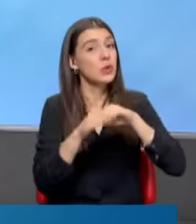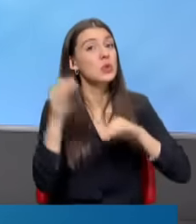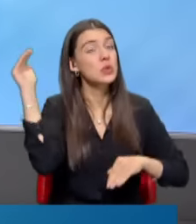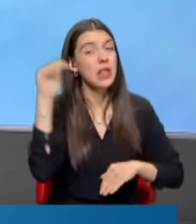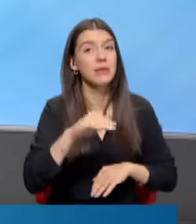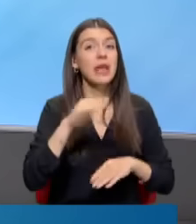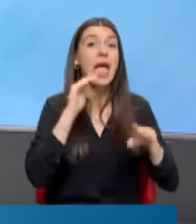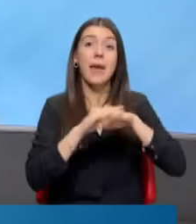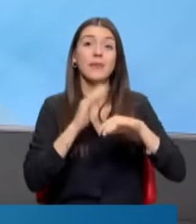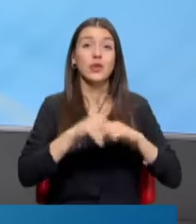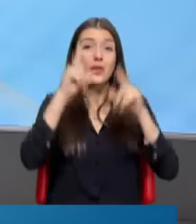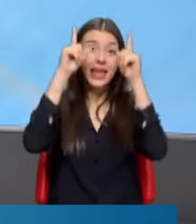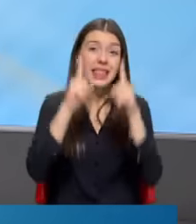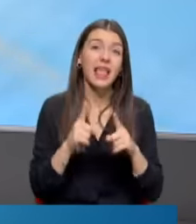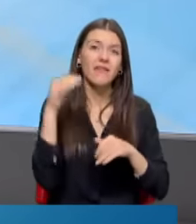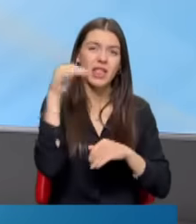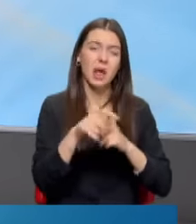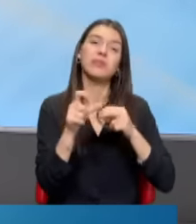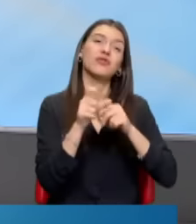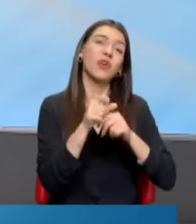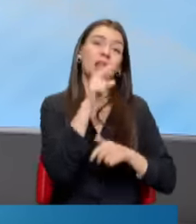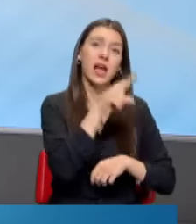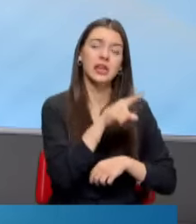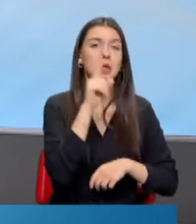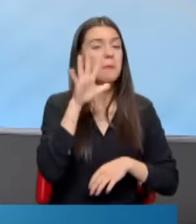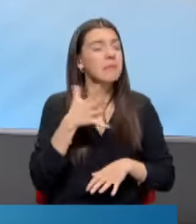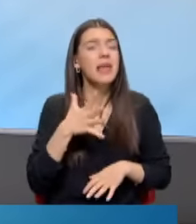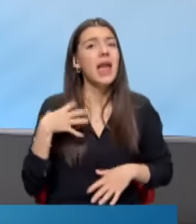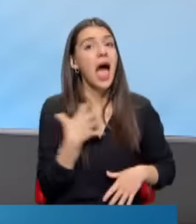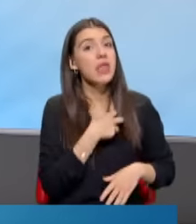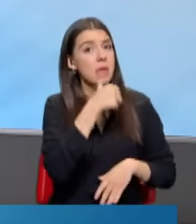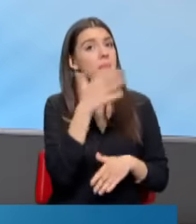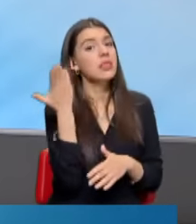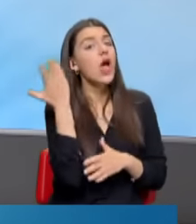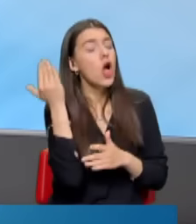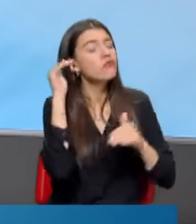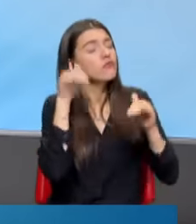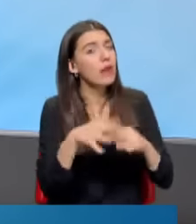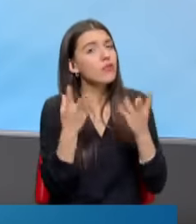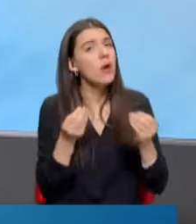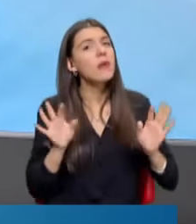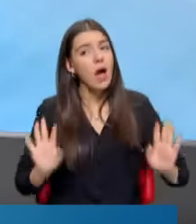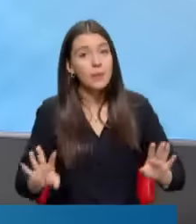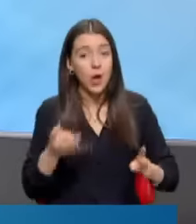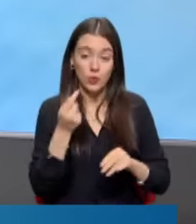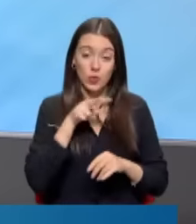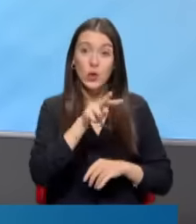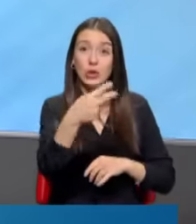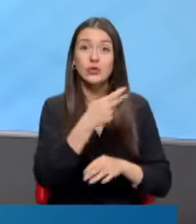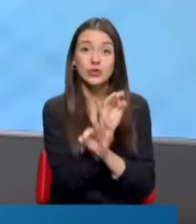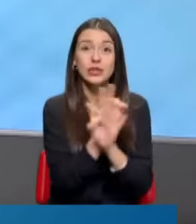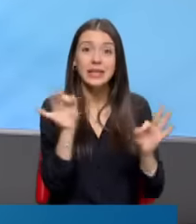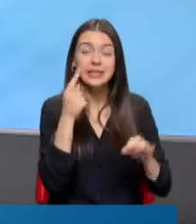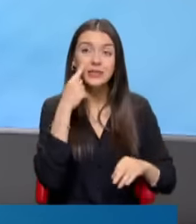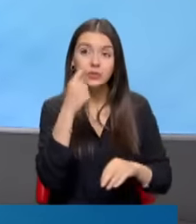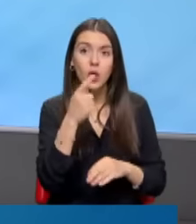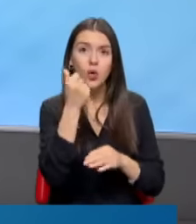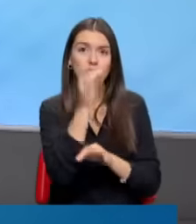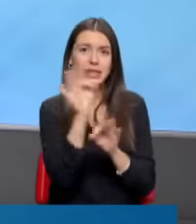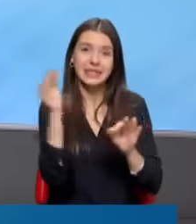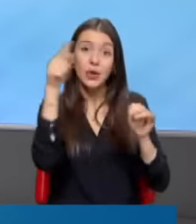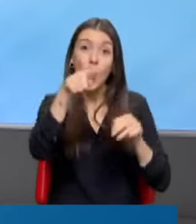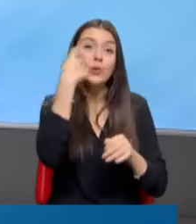Eminönü'ne ilk defa gelmiş Çağdaş. Belki annesi babası daha önce gelmiştir ama ulaşım ücretsiz olduğu için geldiklerini